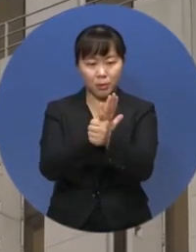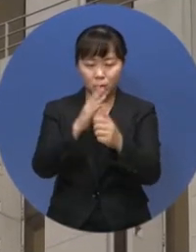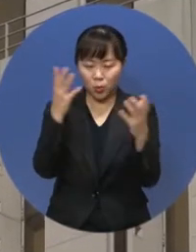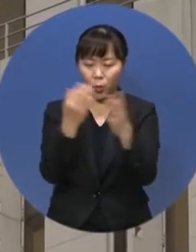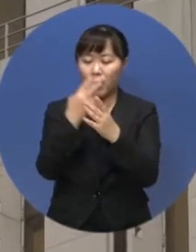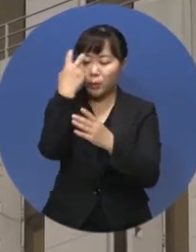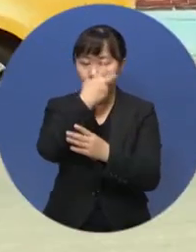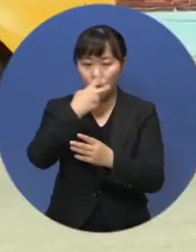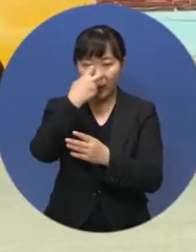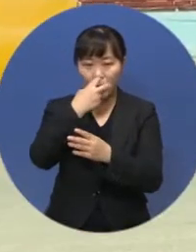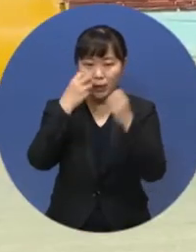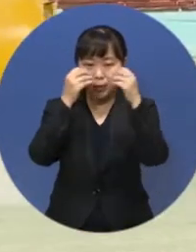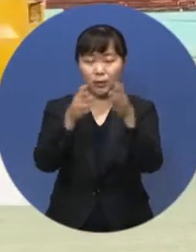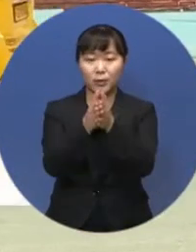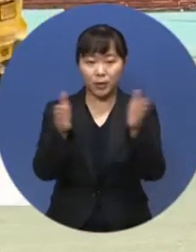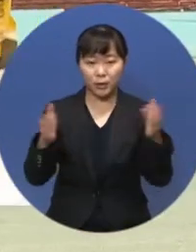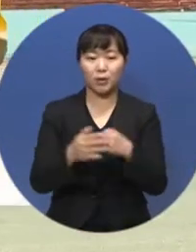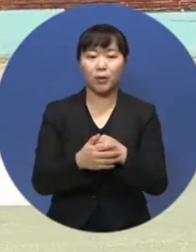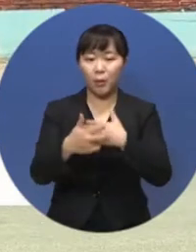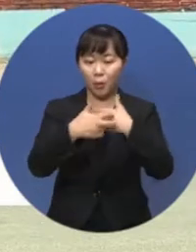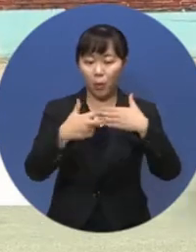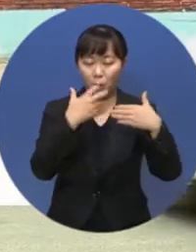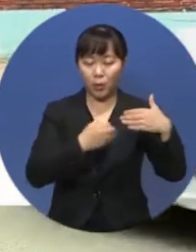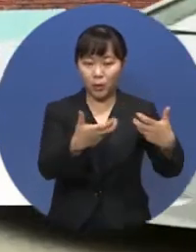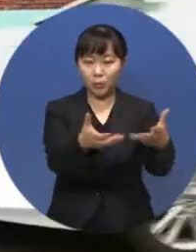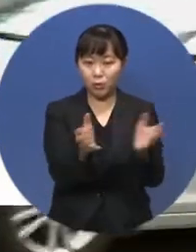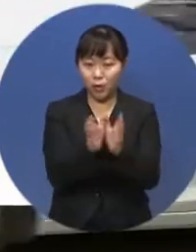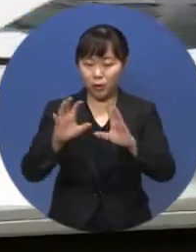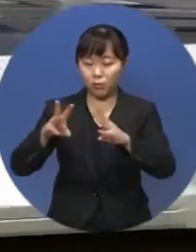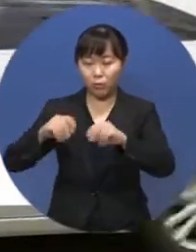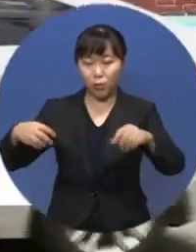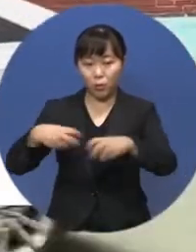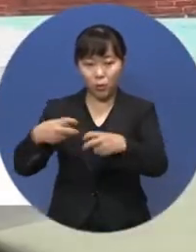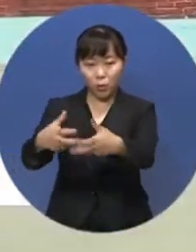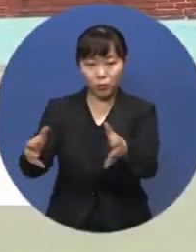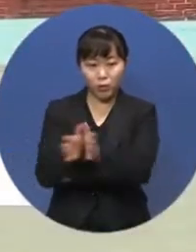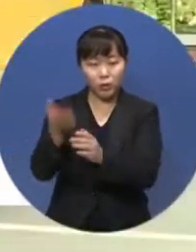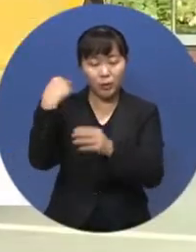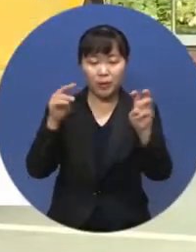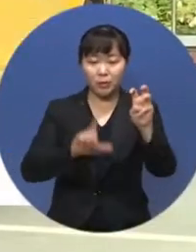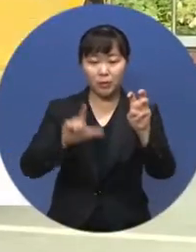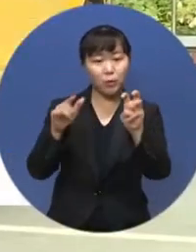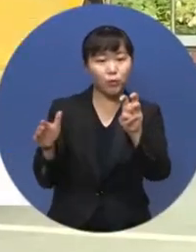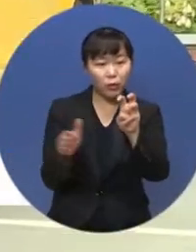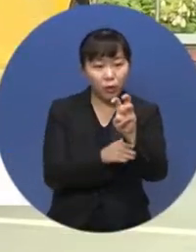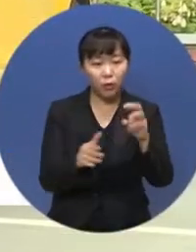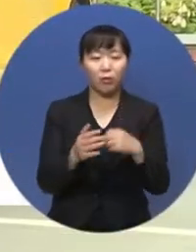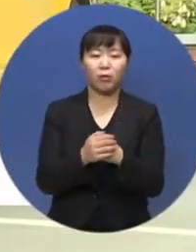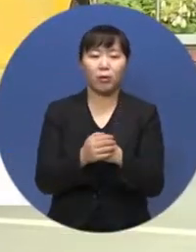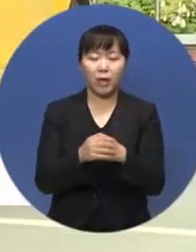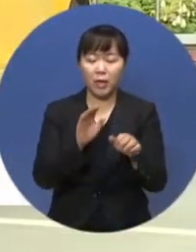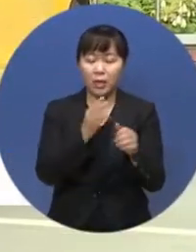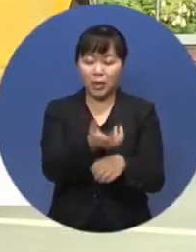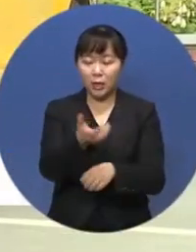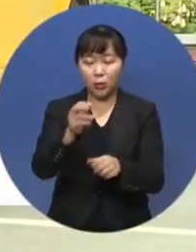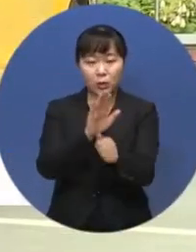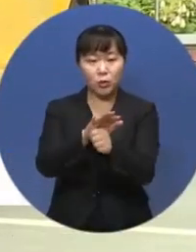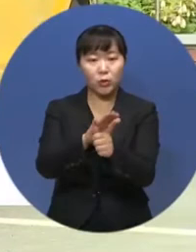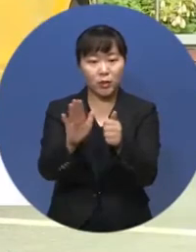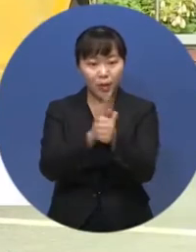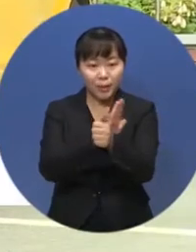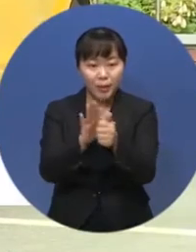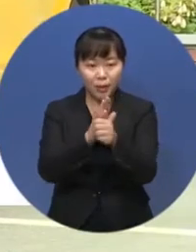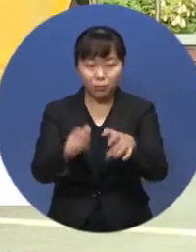시행됩니다 보건복지부와 국토교통부는 지난달 30일부터 이동 지원 서비스를 확대하는